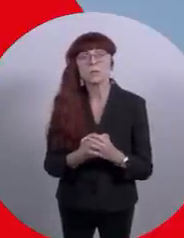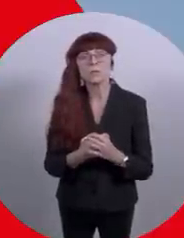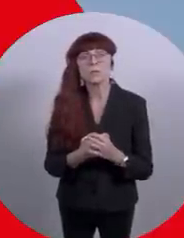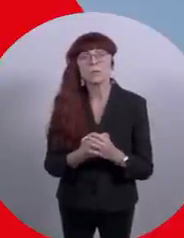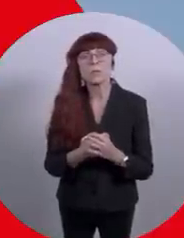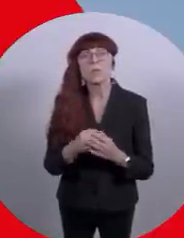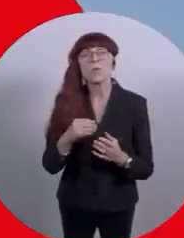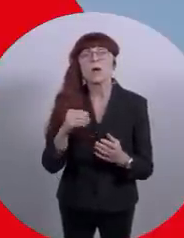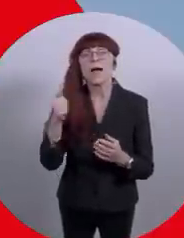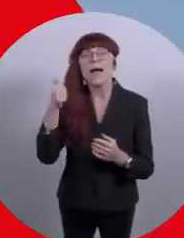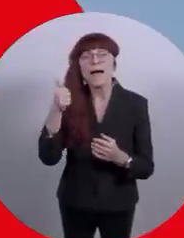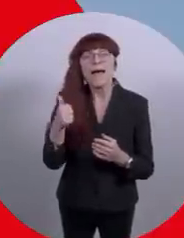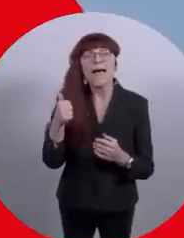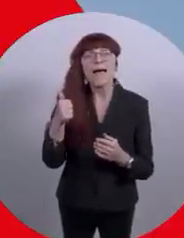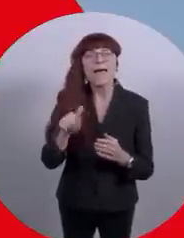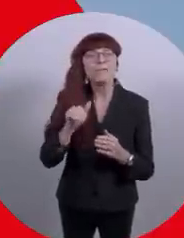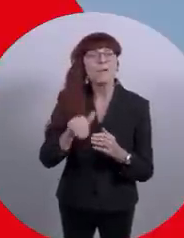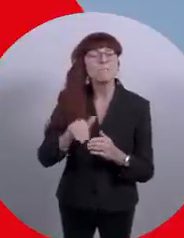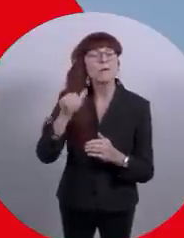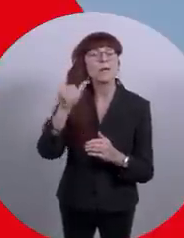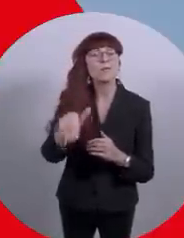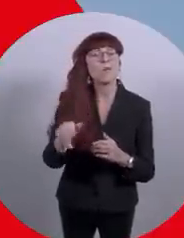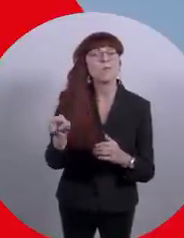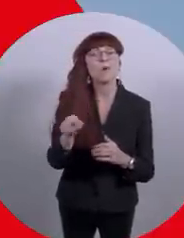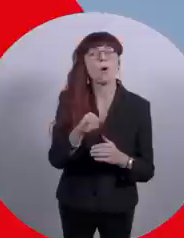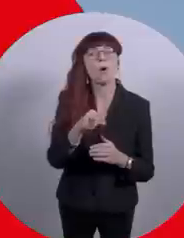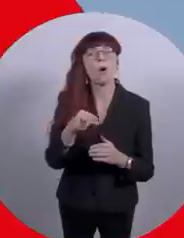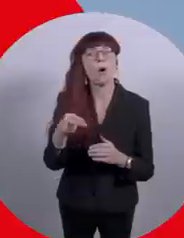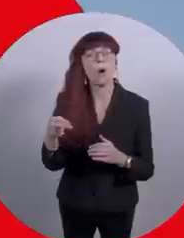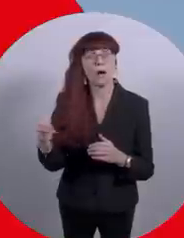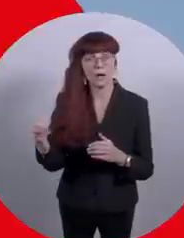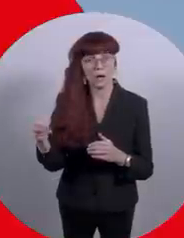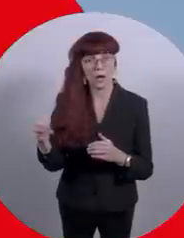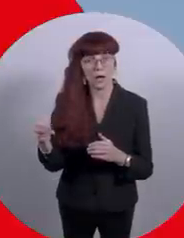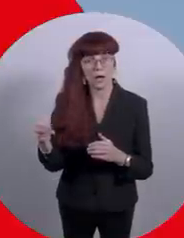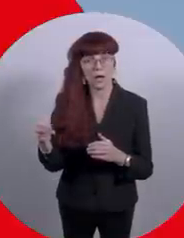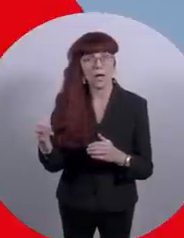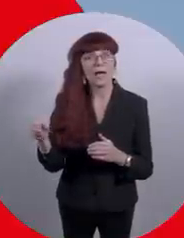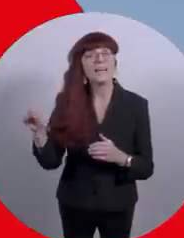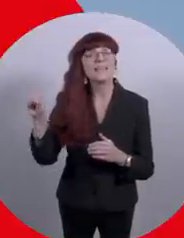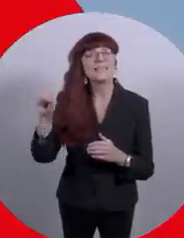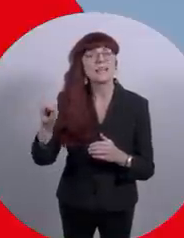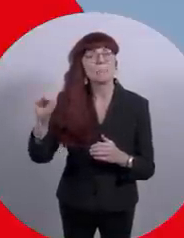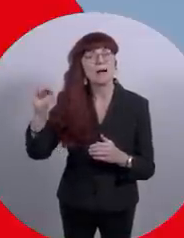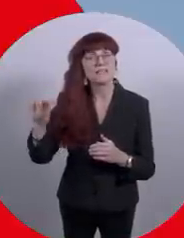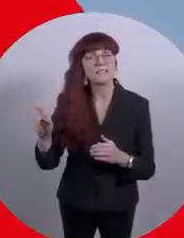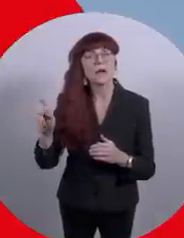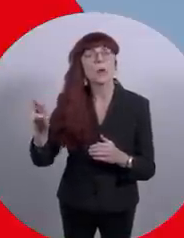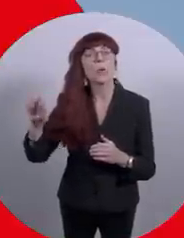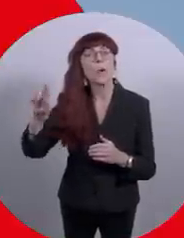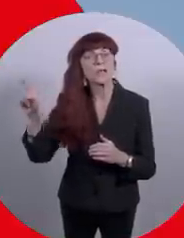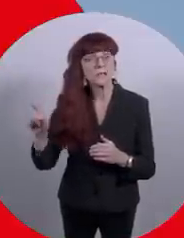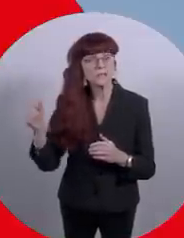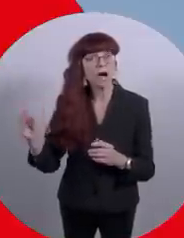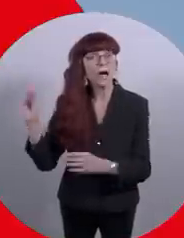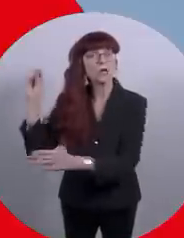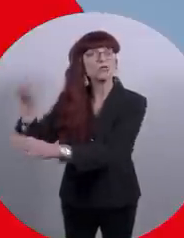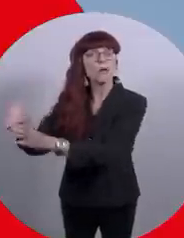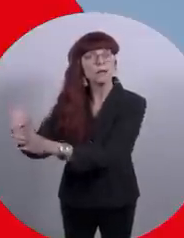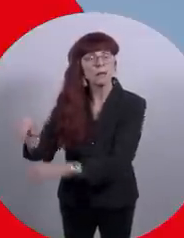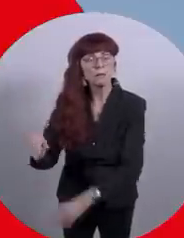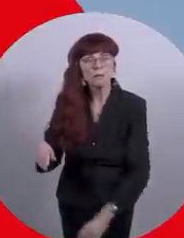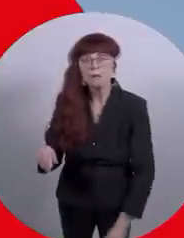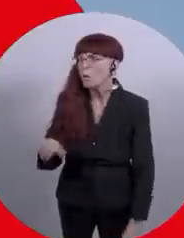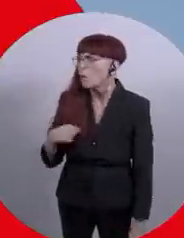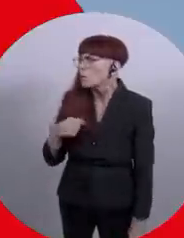eine Million Euro Sebastian Kurz gespendet hat und welche